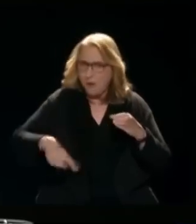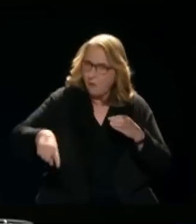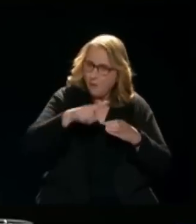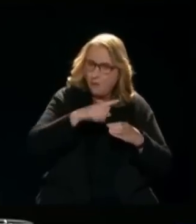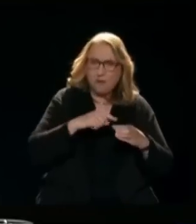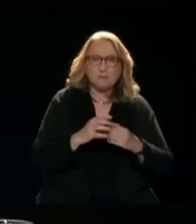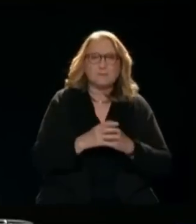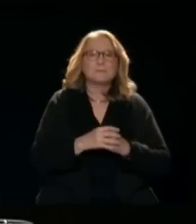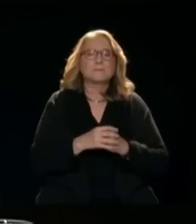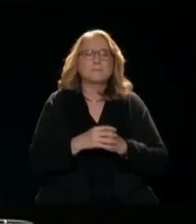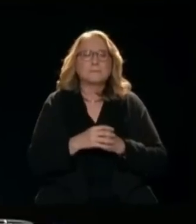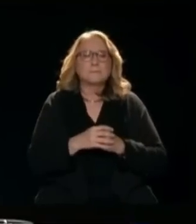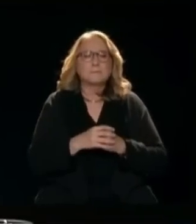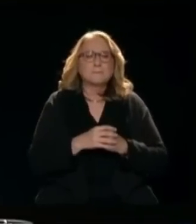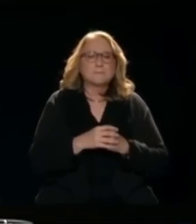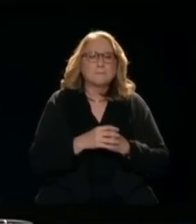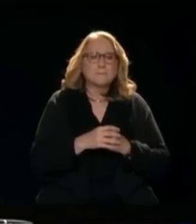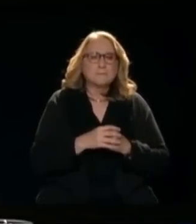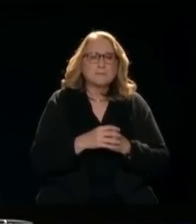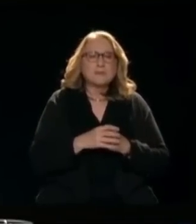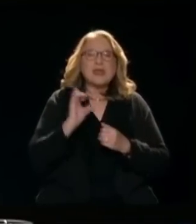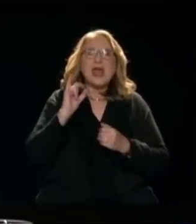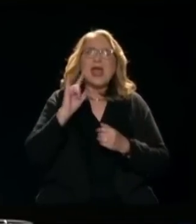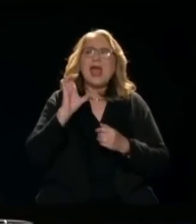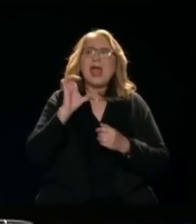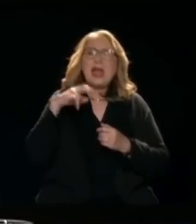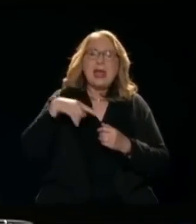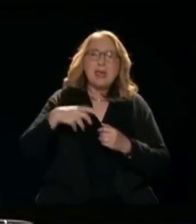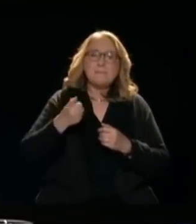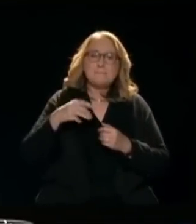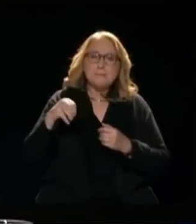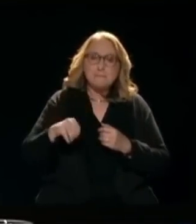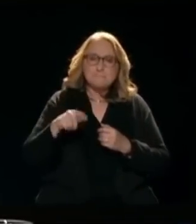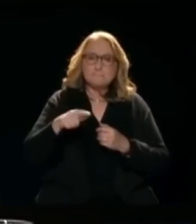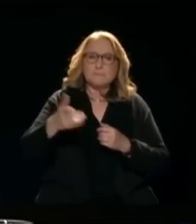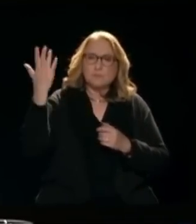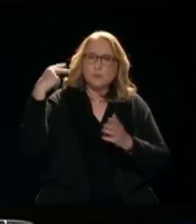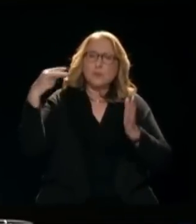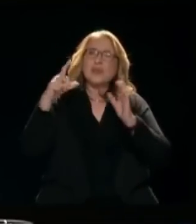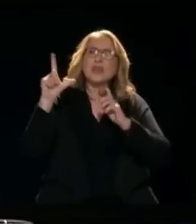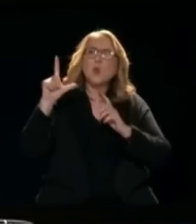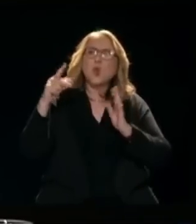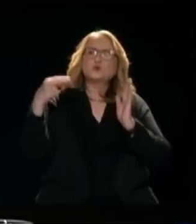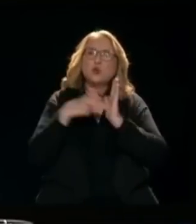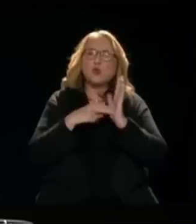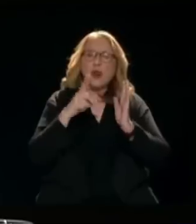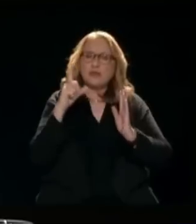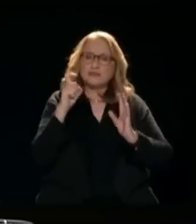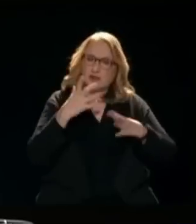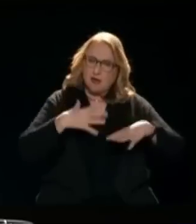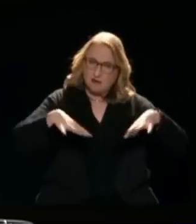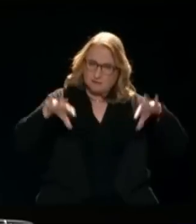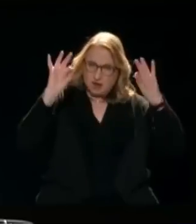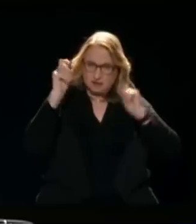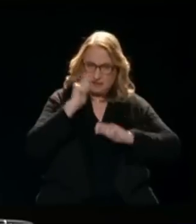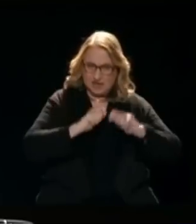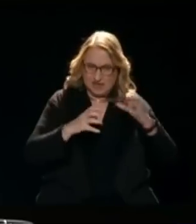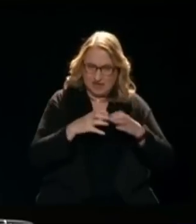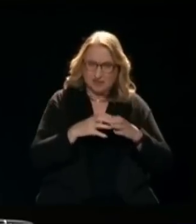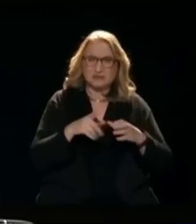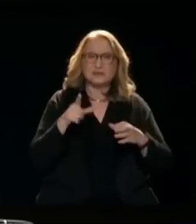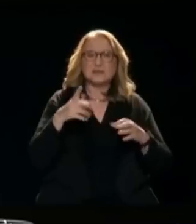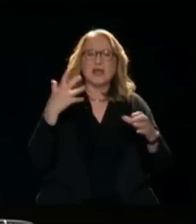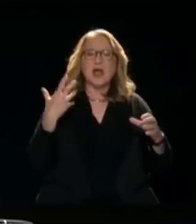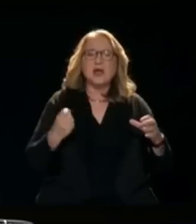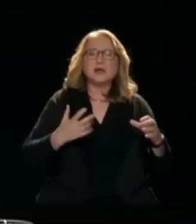το ΕΠΑΜ είναι μια πολιτική δύναμη που δημιουργήθηκε στις πλατείες το 2011, τον Ιούλιο του 2011. Αποτελείται από κόσμο